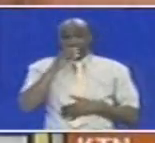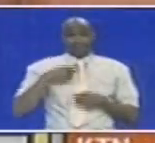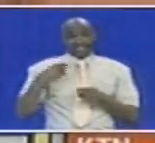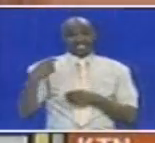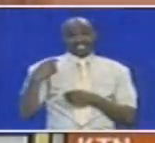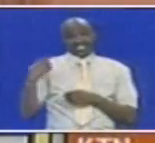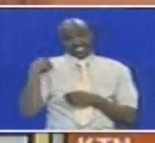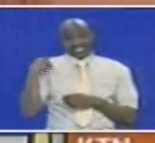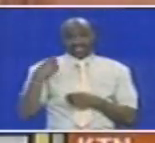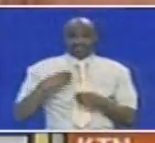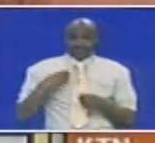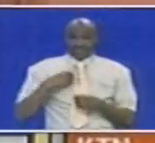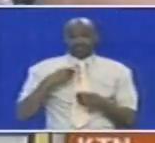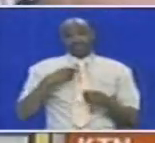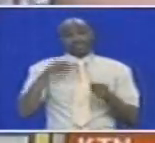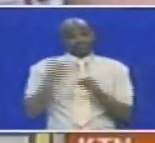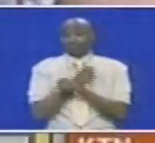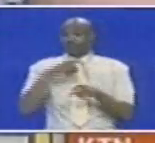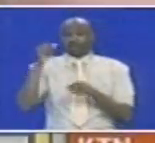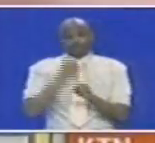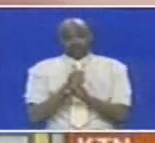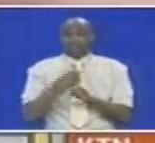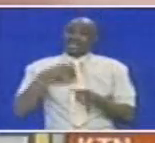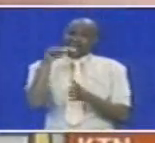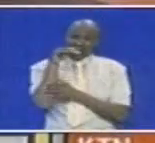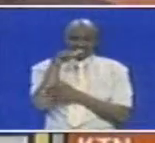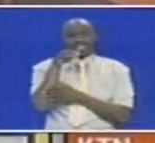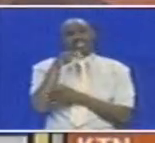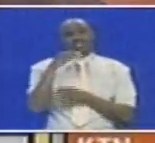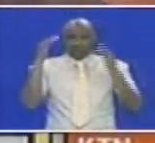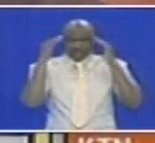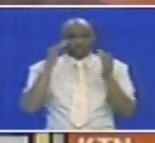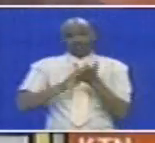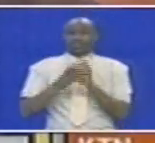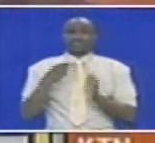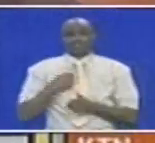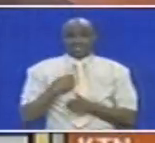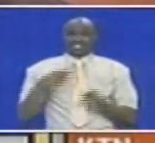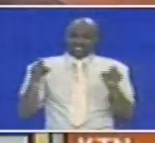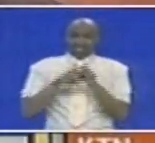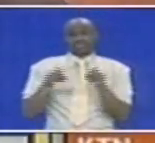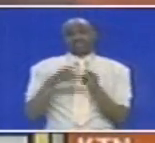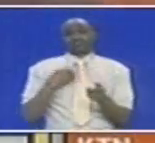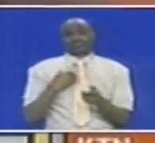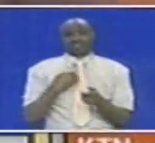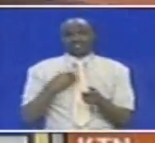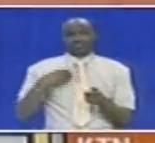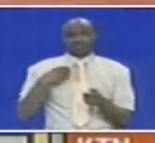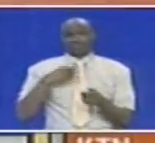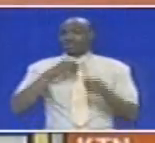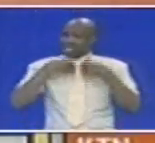ndiye alikuwa anaenda, hata nilikosa kwenda kazi. Mimi naomba koti inzamee. Hata mimi nimesema hivyo tu,